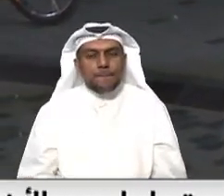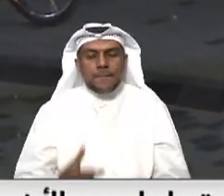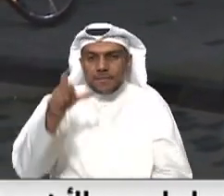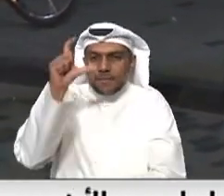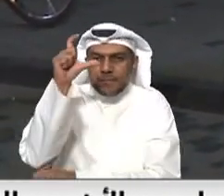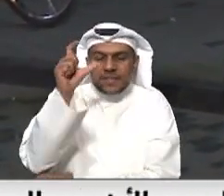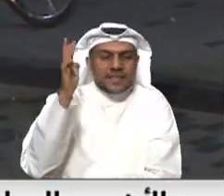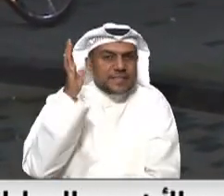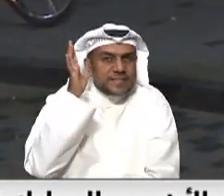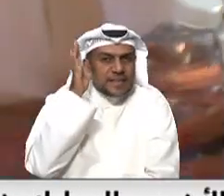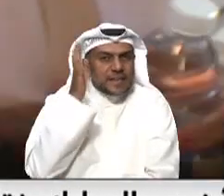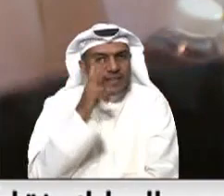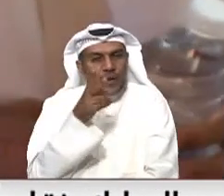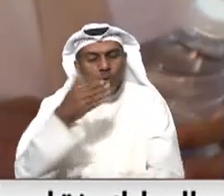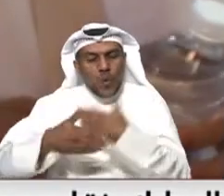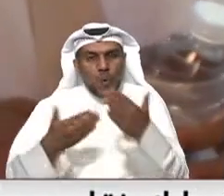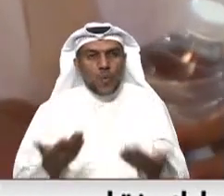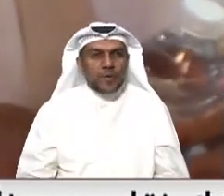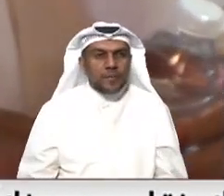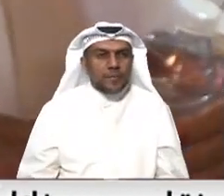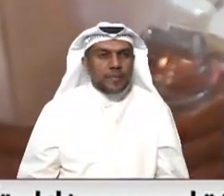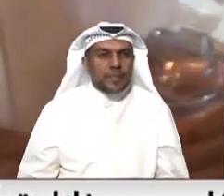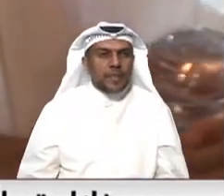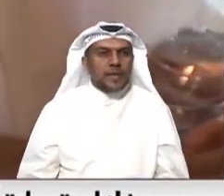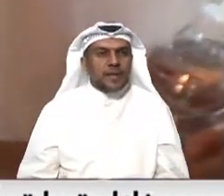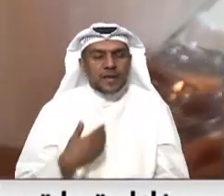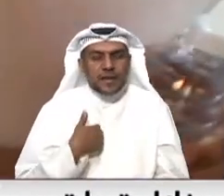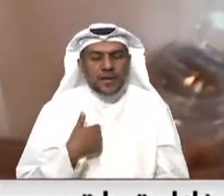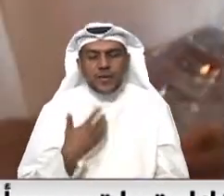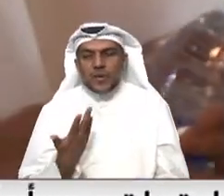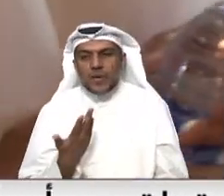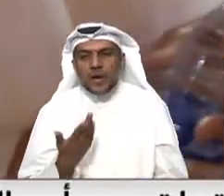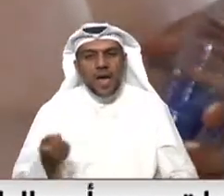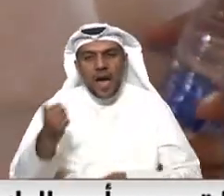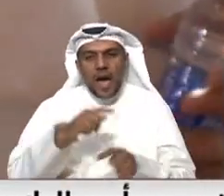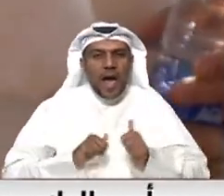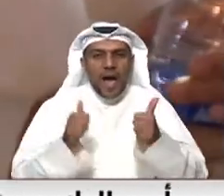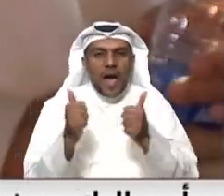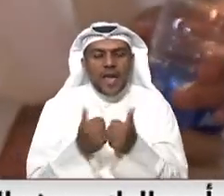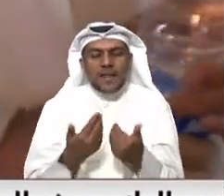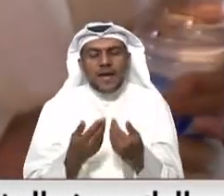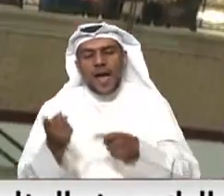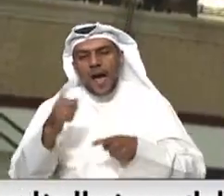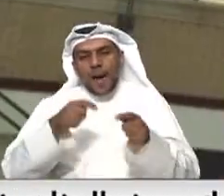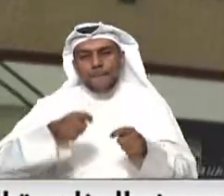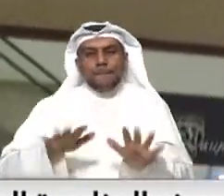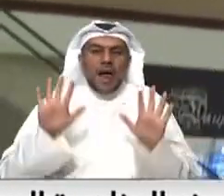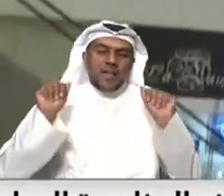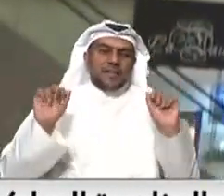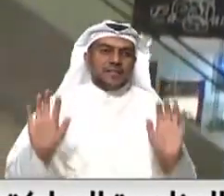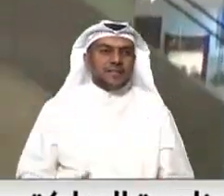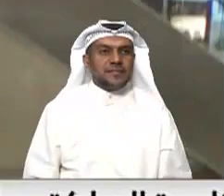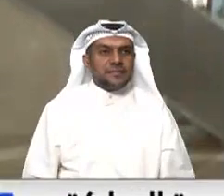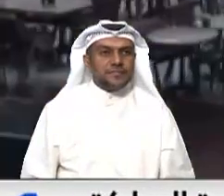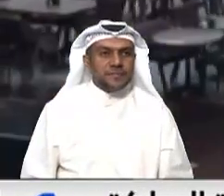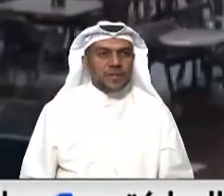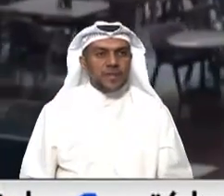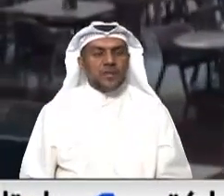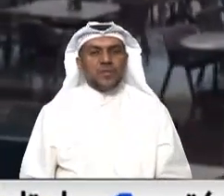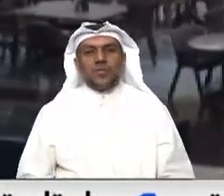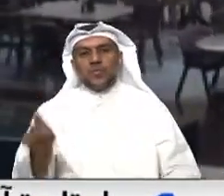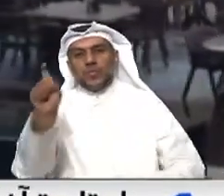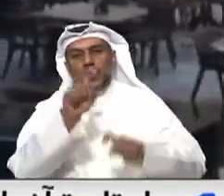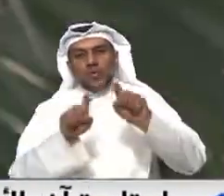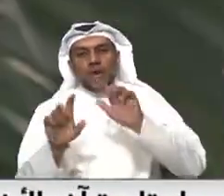نصلي، هذا عيدنا. طلع هنا نجي منه ونزور العوائل وخلاص. الناس أجناس، منهم من